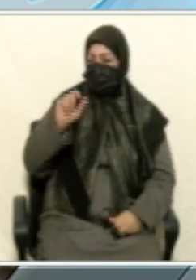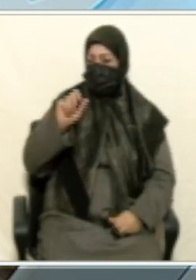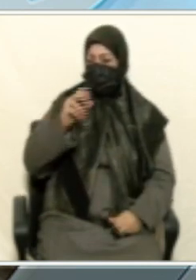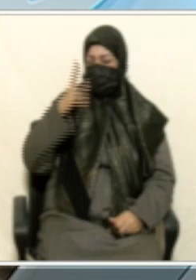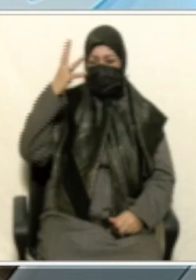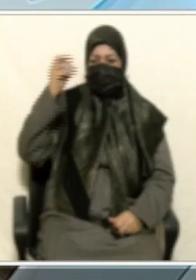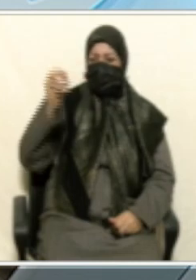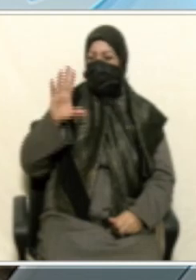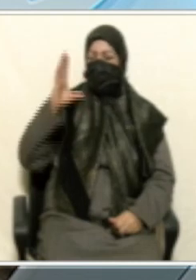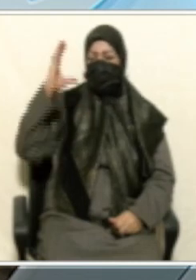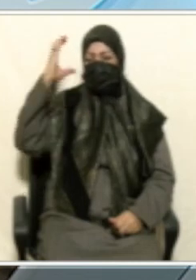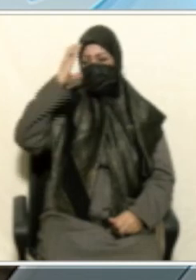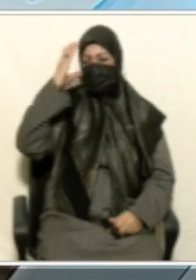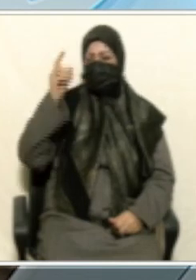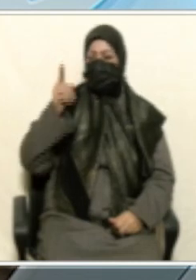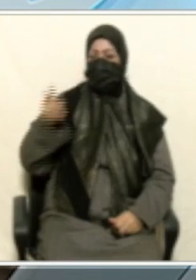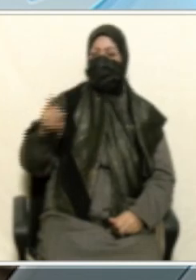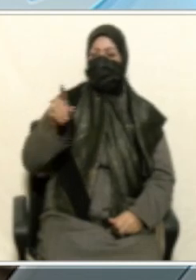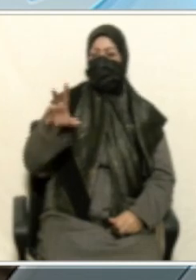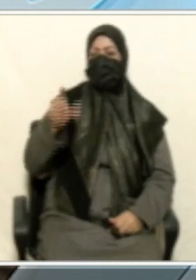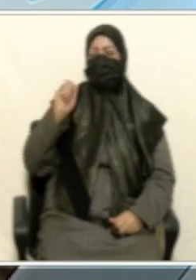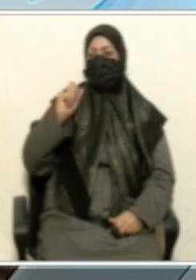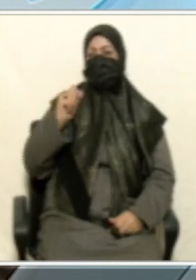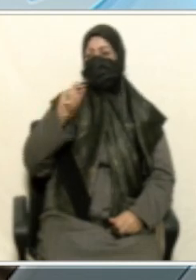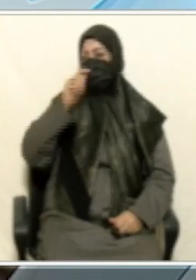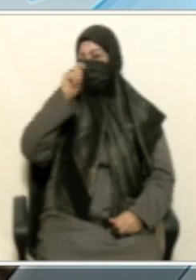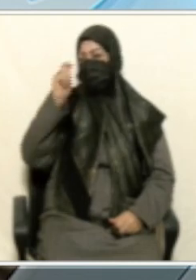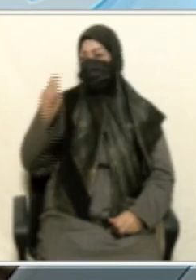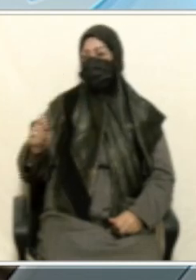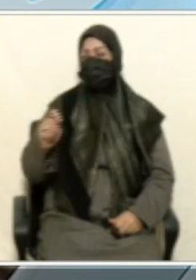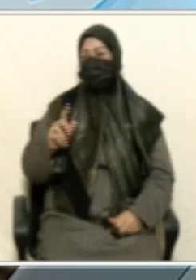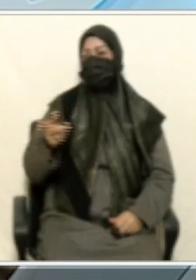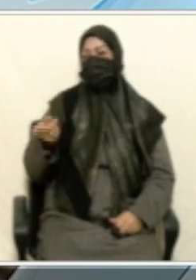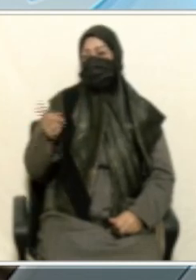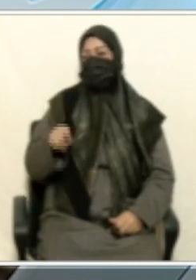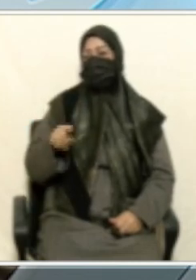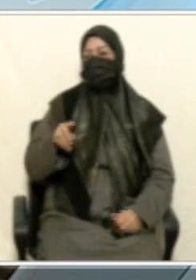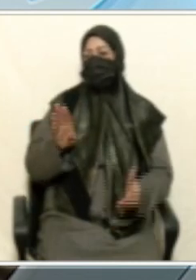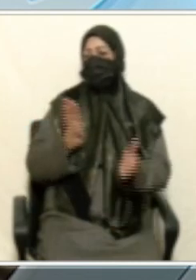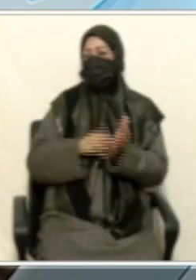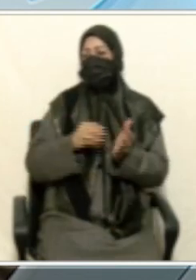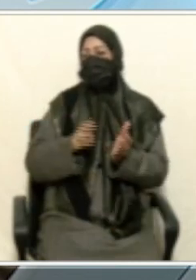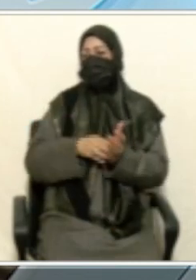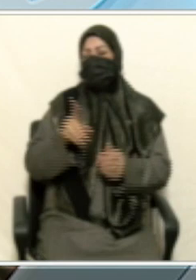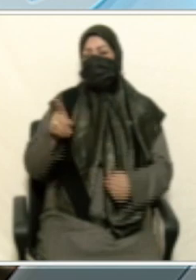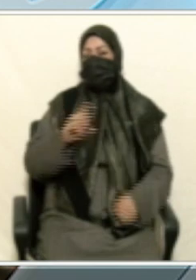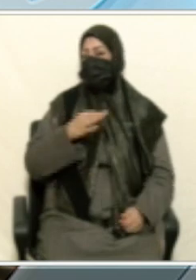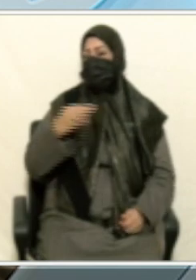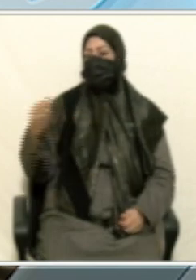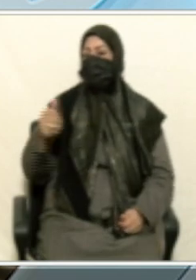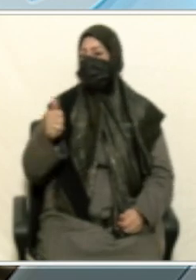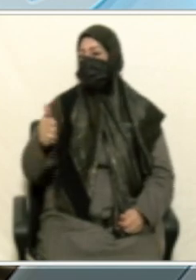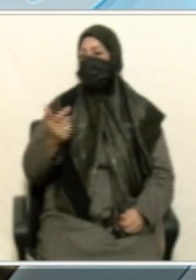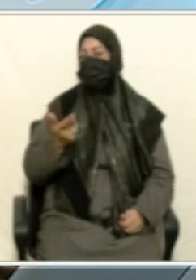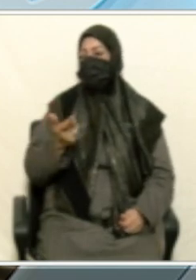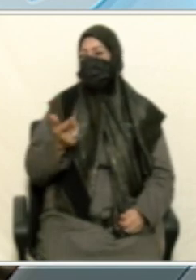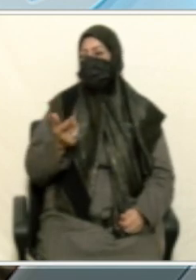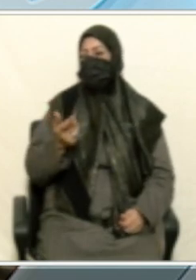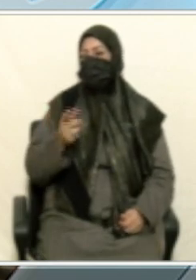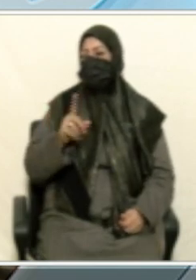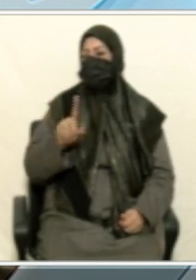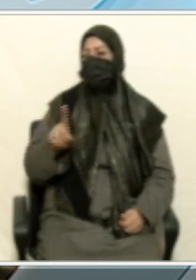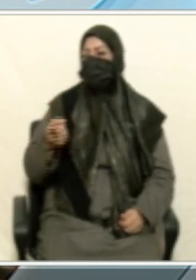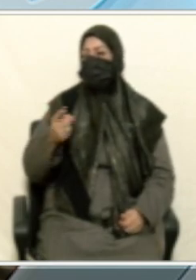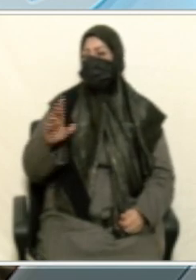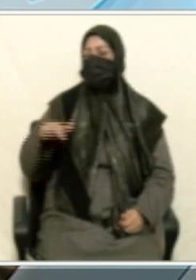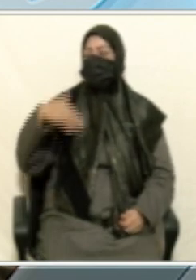عامين. فلان يتهم بأنه ساحر مثلا وهو ليس كذلك، كيف سيكون حاله في باقي حياته؟ الأمر